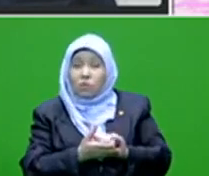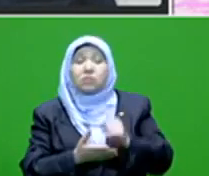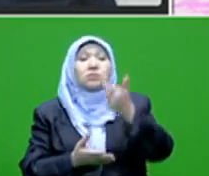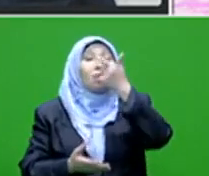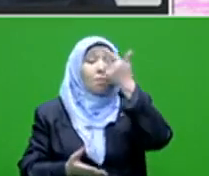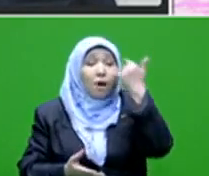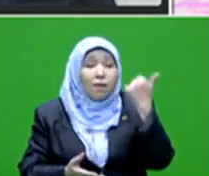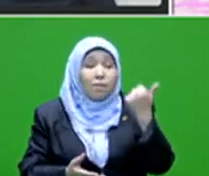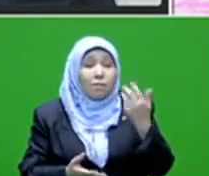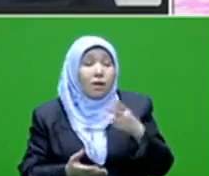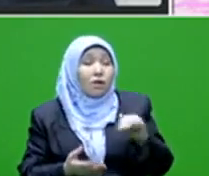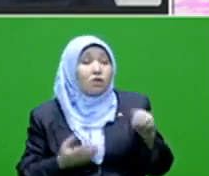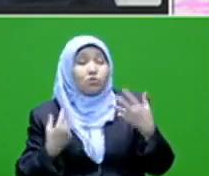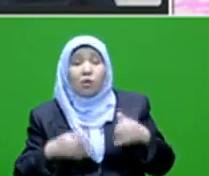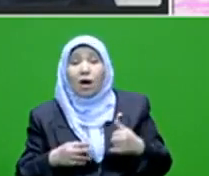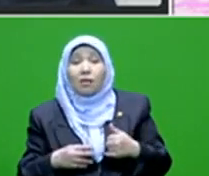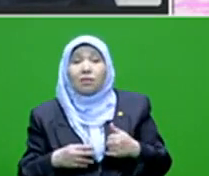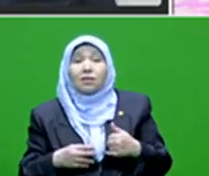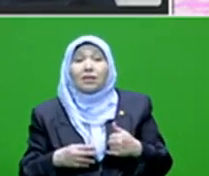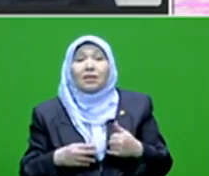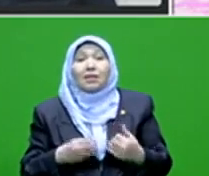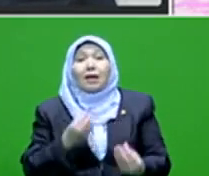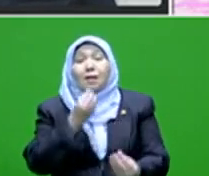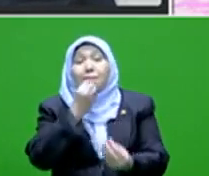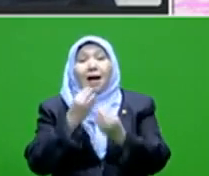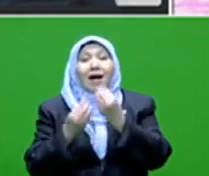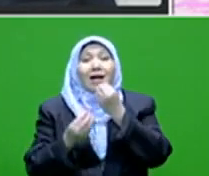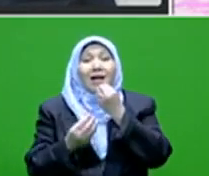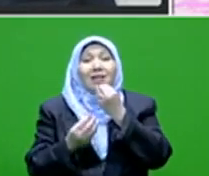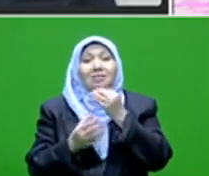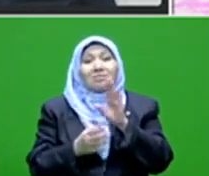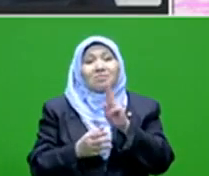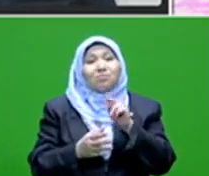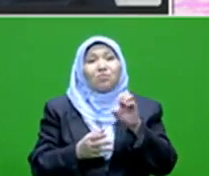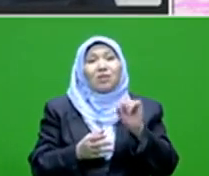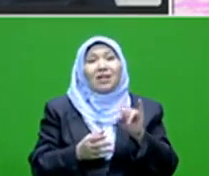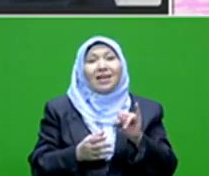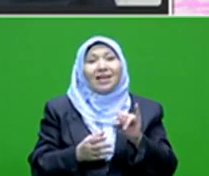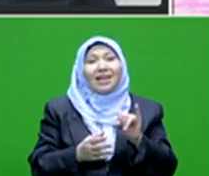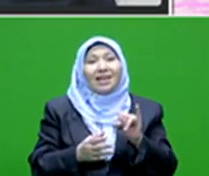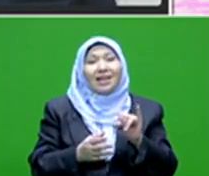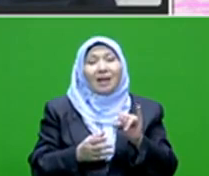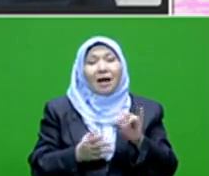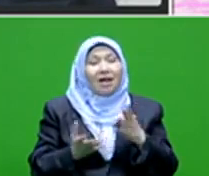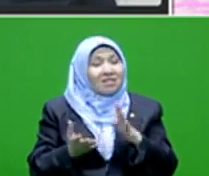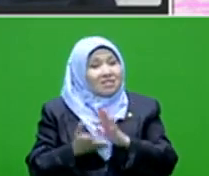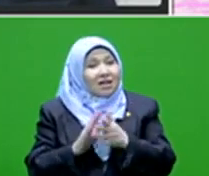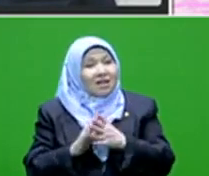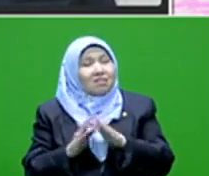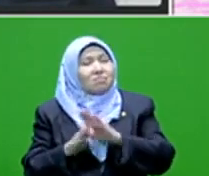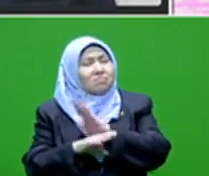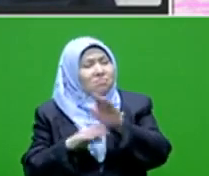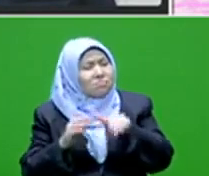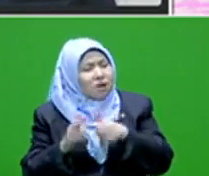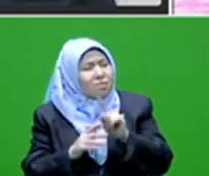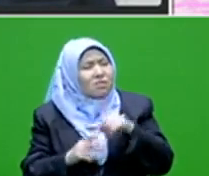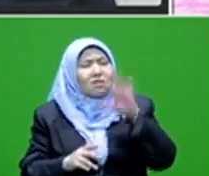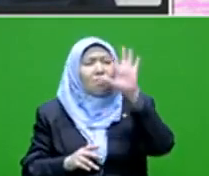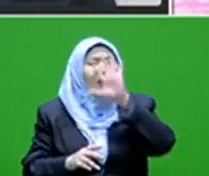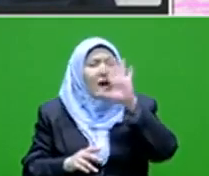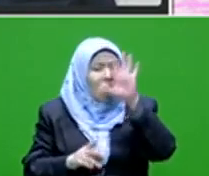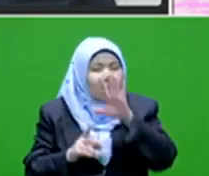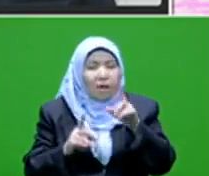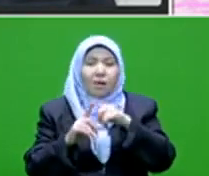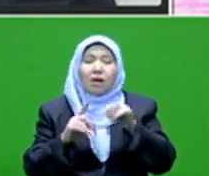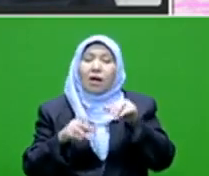Sebab mereka termakan budi dia. Bila dia bagi balik harta mereka. So semua orang kena bayangkan bila Nabi Yusuf